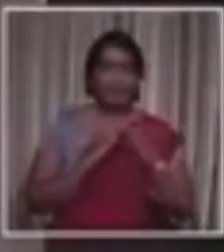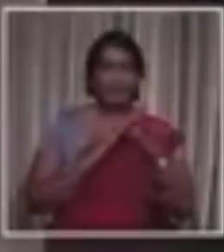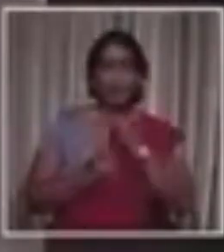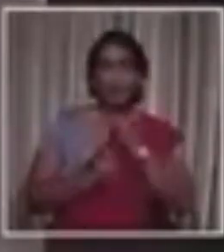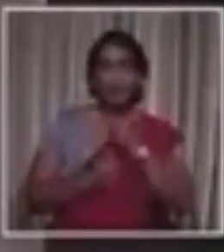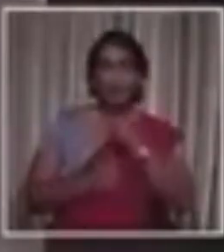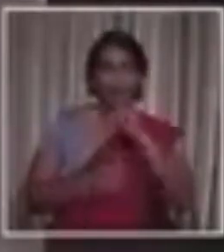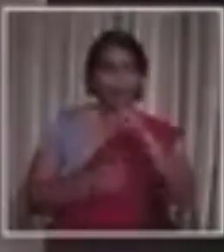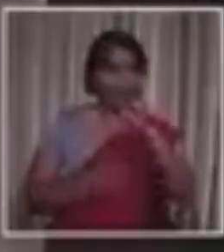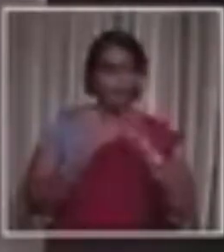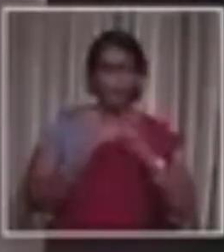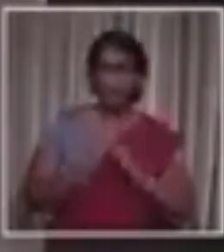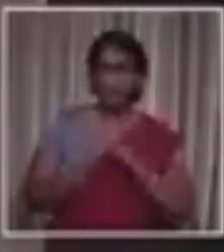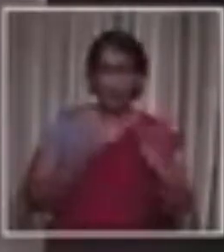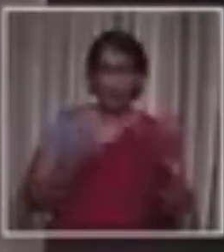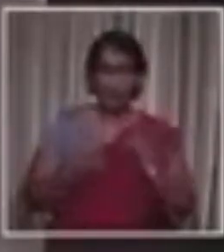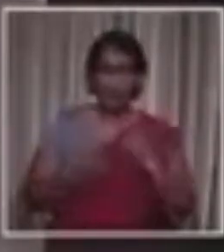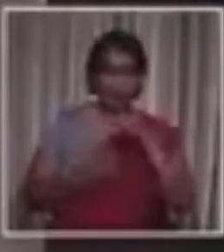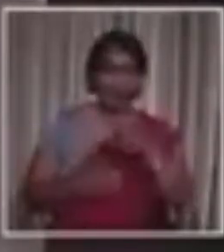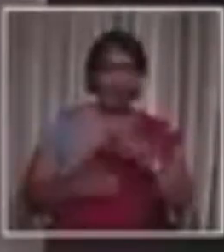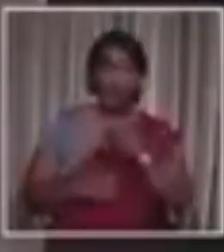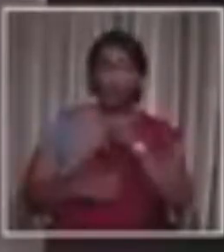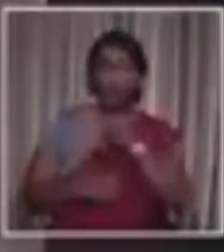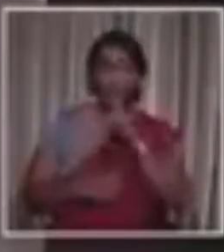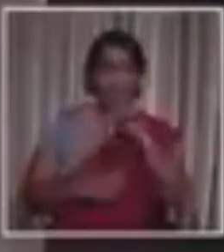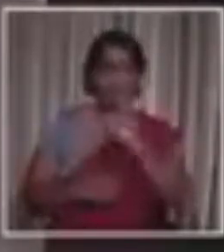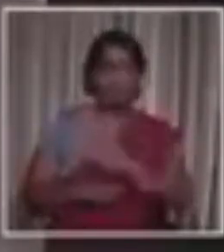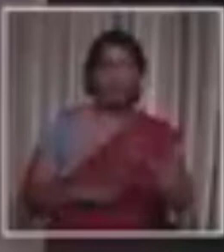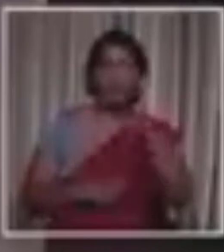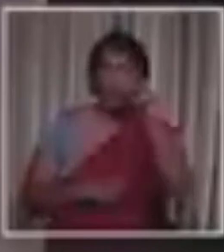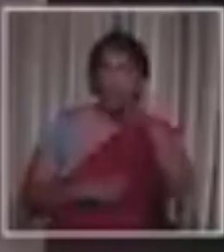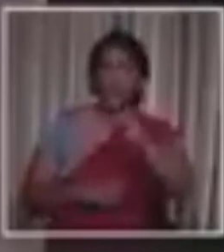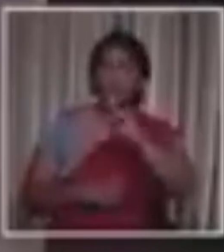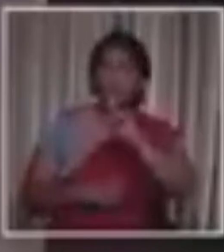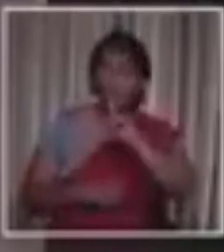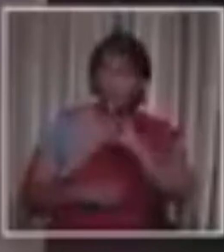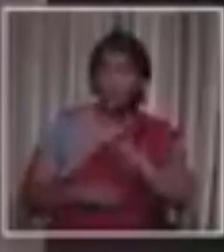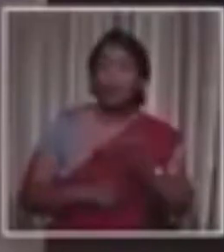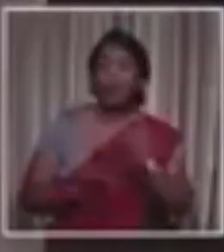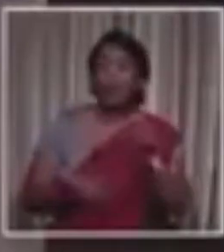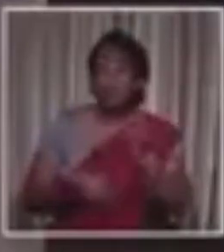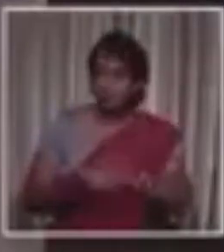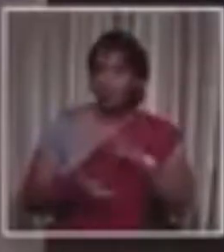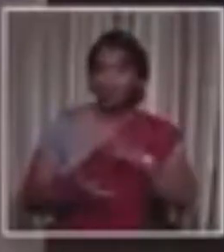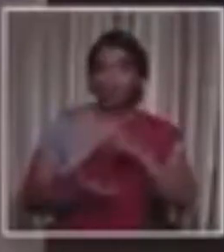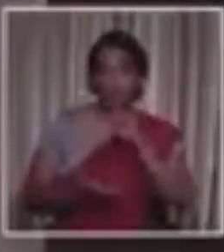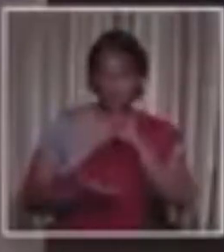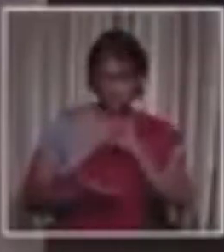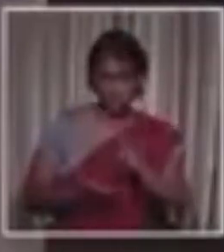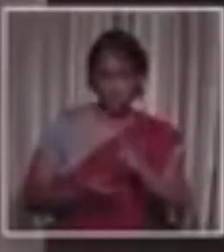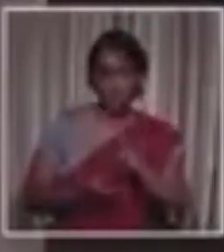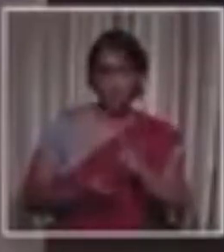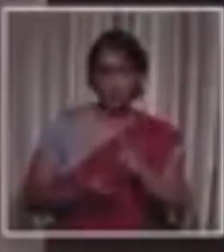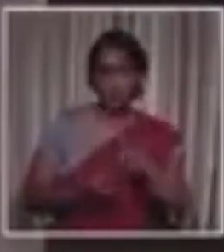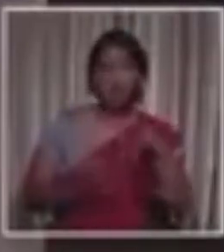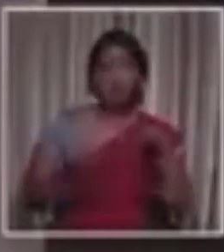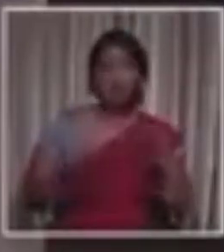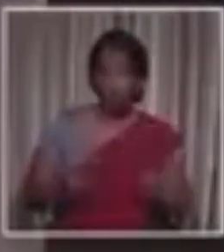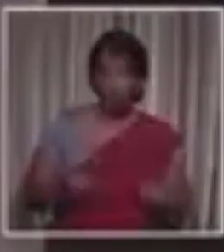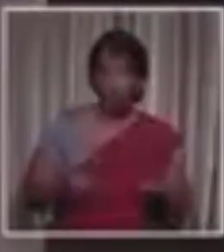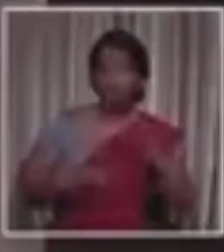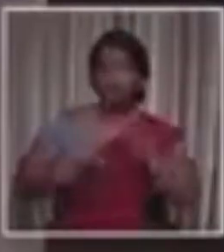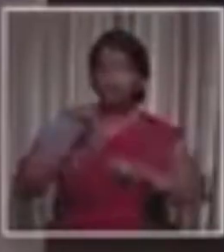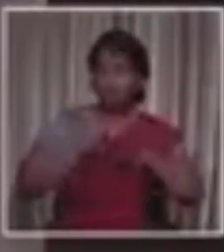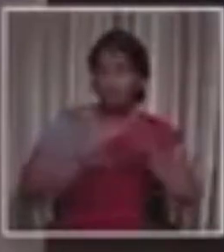පච කියන්න මට කිසිම උමනාවක් නැහැ බොරු කියන්න ඔබතුමා කිව්ව කතාව මම ආපහු කියන්නම් ඔබතුමා මේ